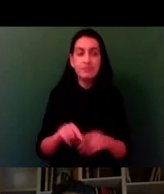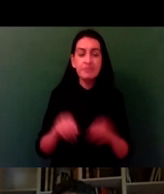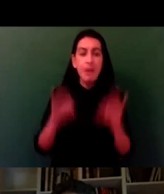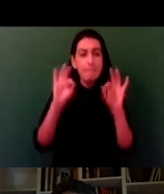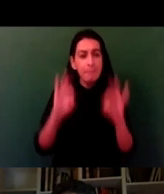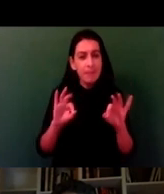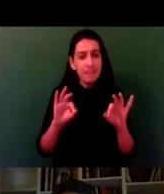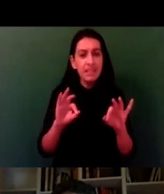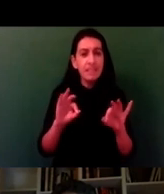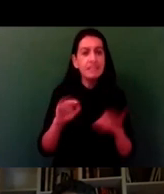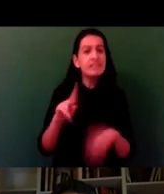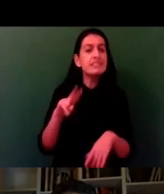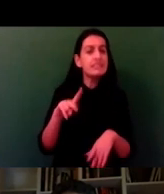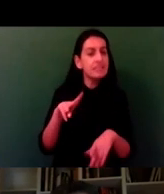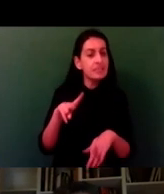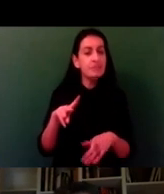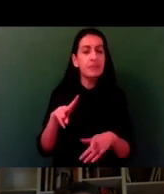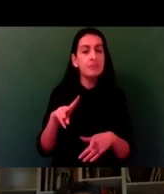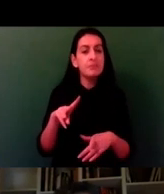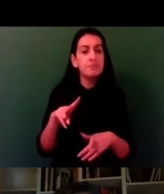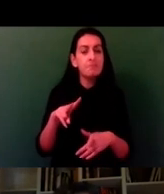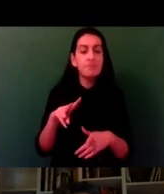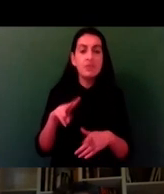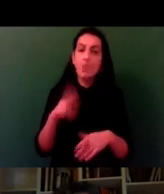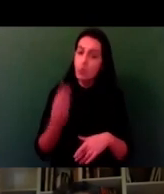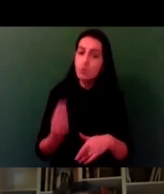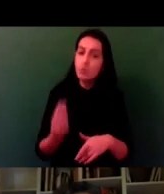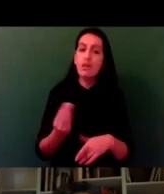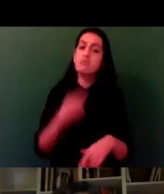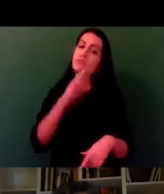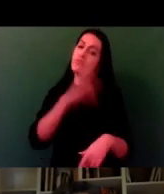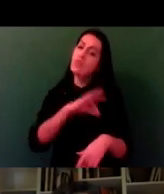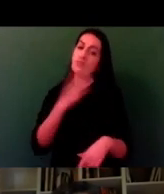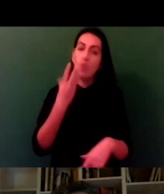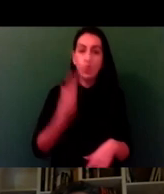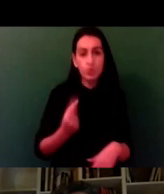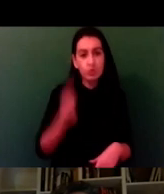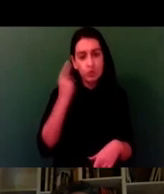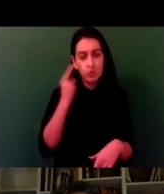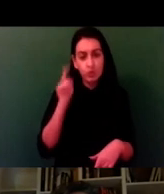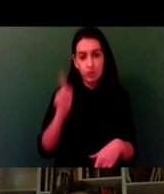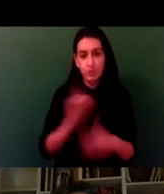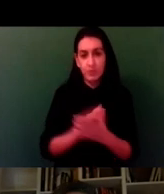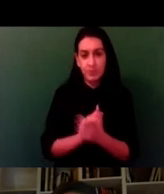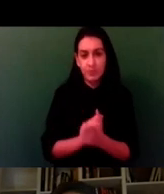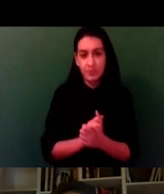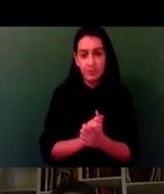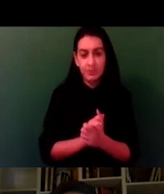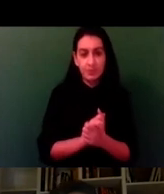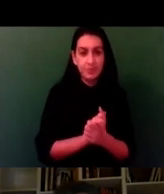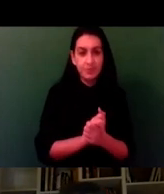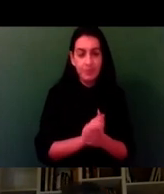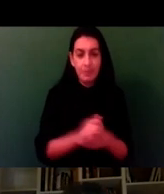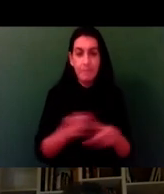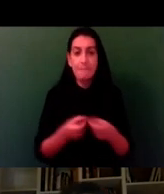bu şekilde yürütmenin yine de faydalı olacağını düşünüyorum. Ama hem Koran hocama hem Bengi hocama da katılırım bu